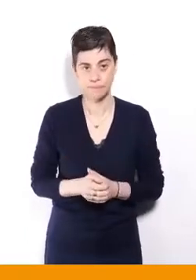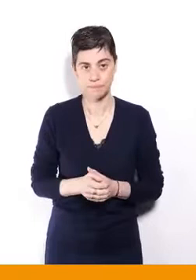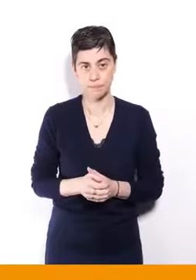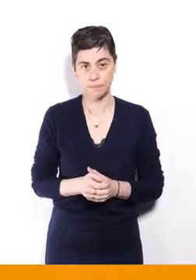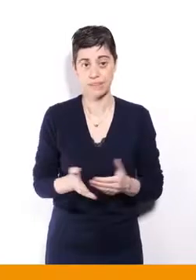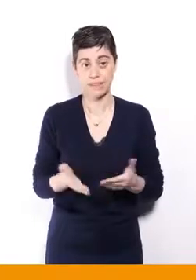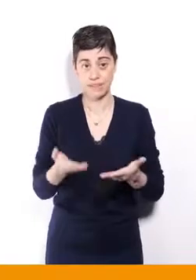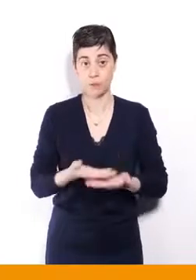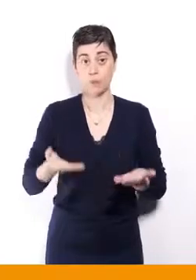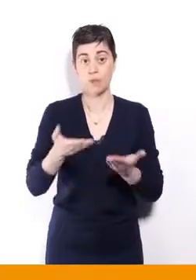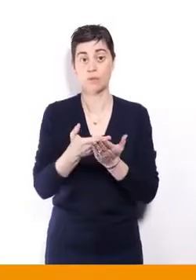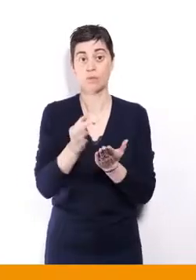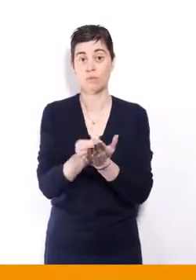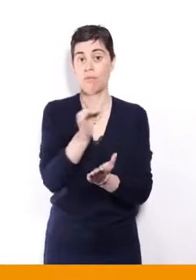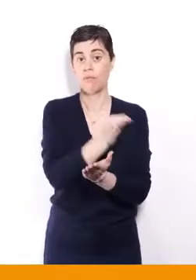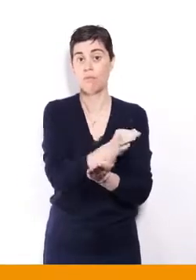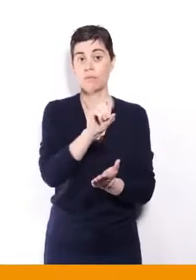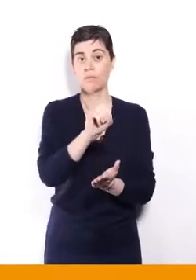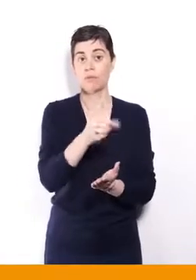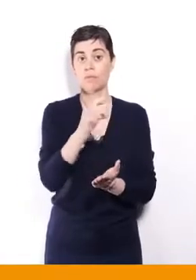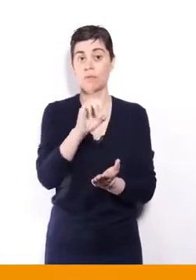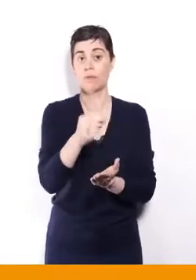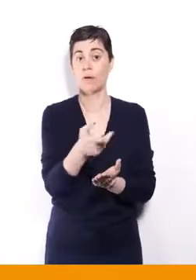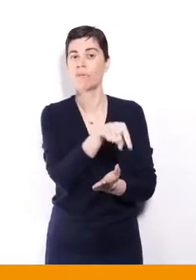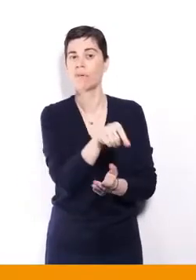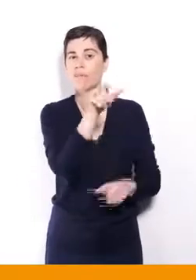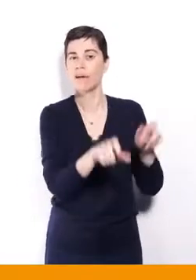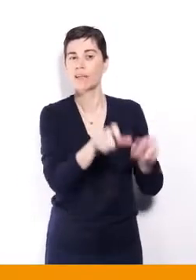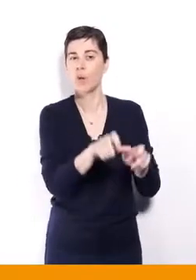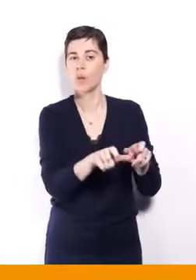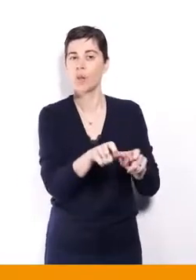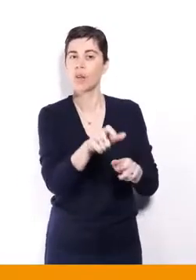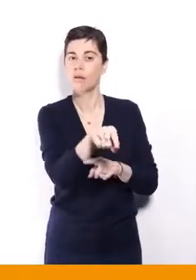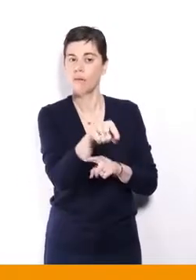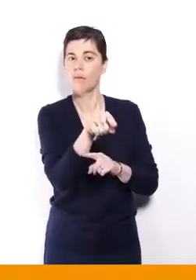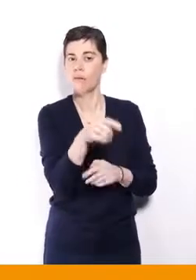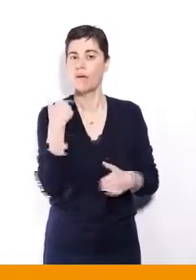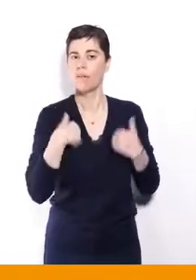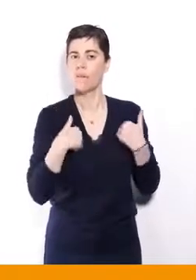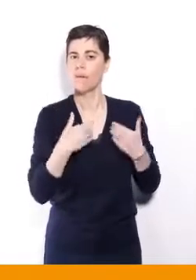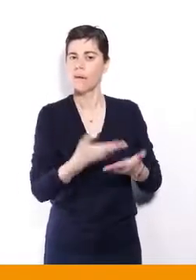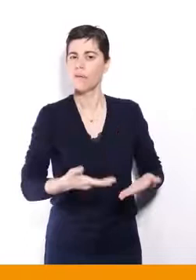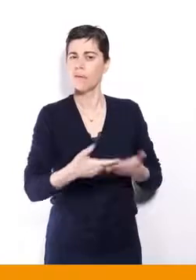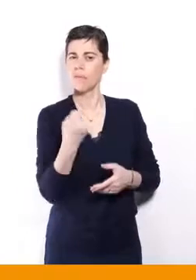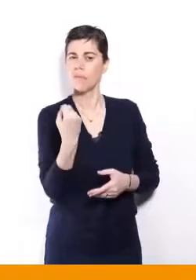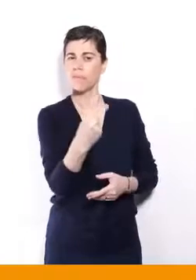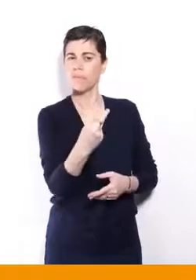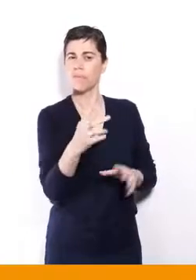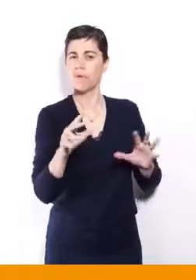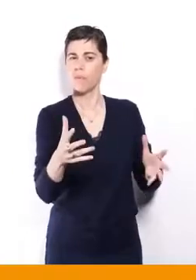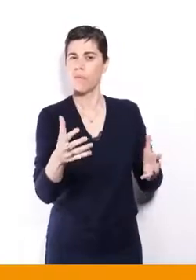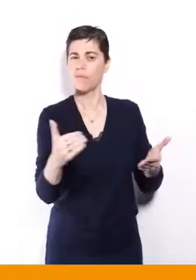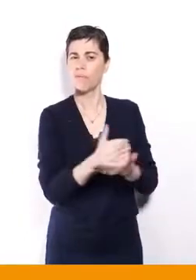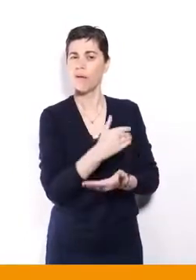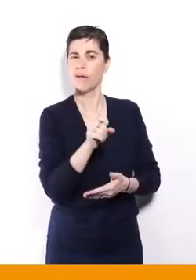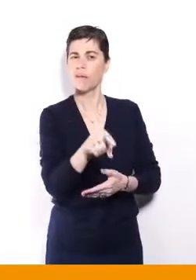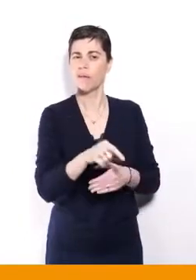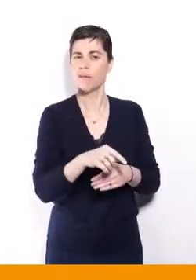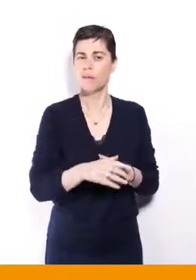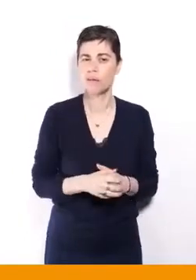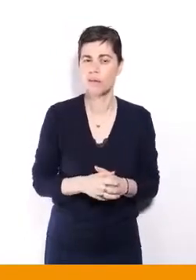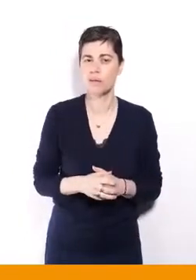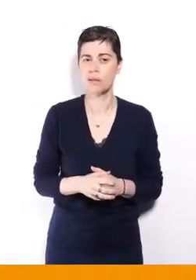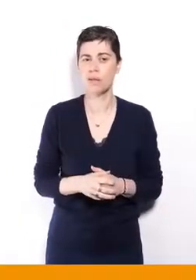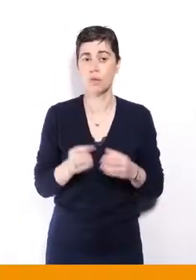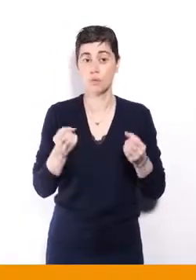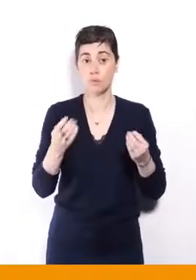en Outre-mer, situation des personnes handicapées en Outre-mer, parce que c'est une situation qui est souvent